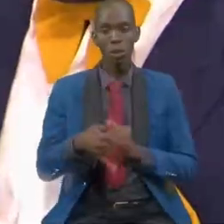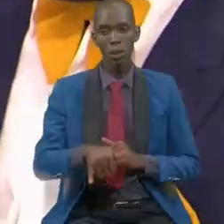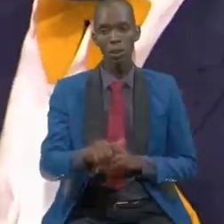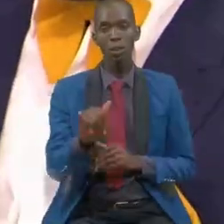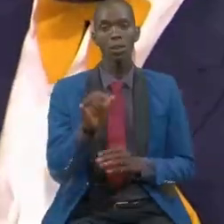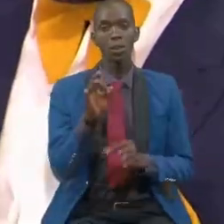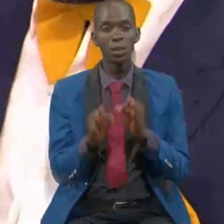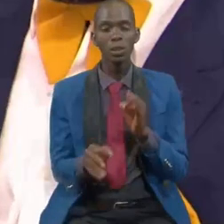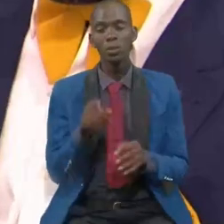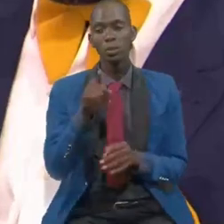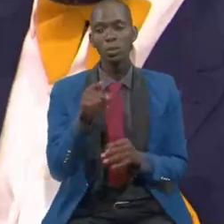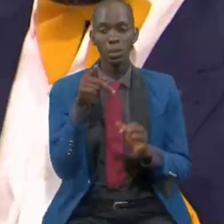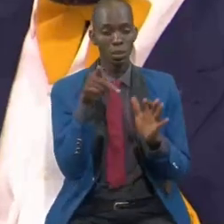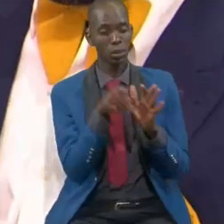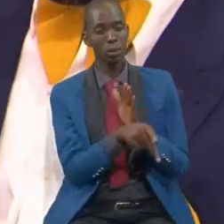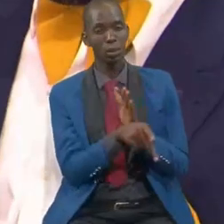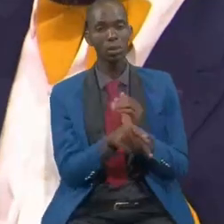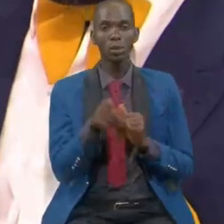d'adultère,